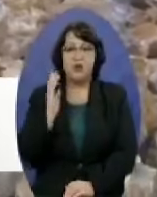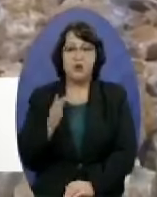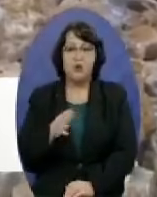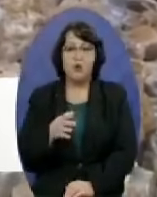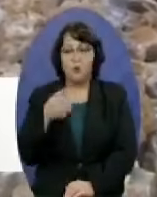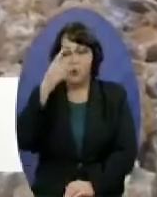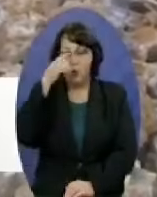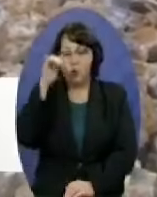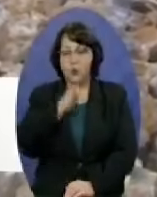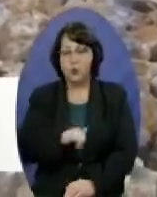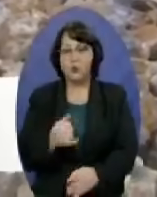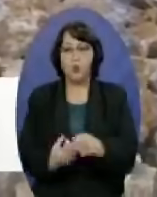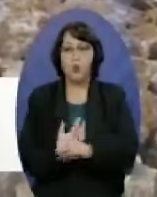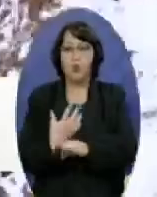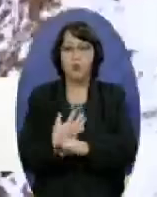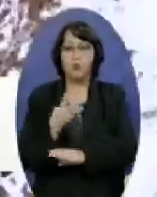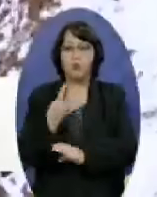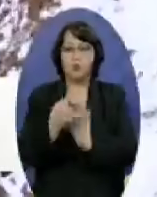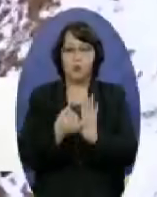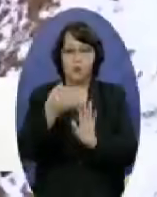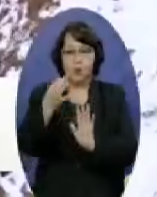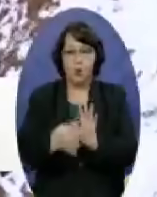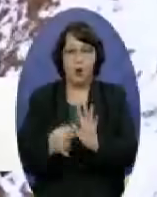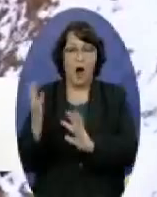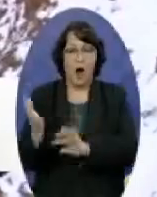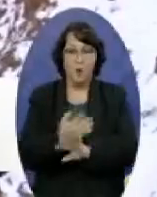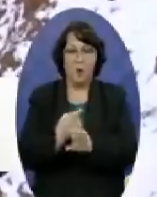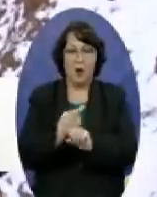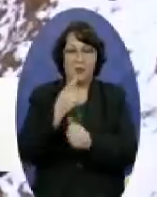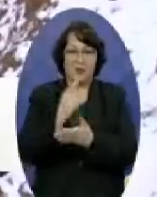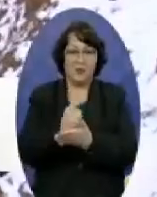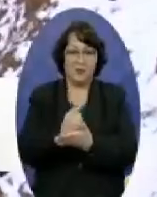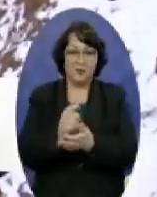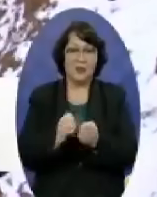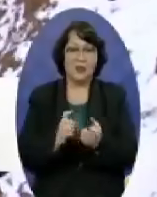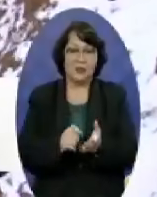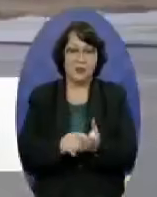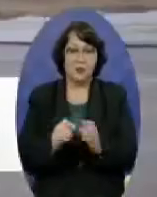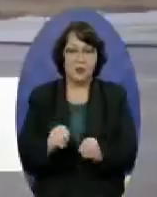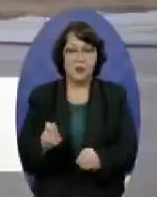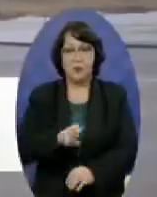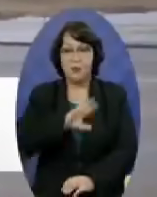нийт ургамлын 46% зайлшгүй хамгаалалтанд авах шаардлага үүсээд байна.